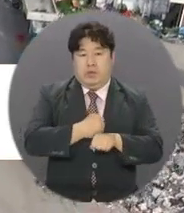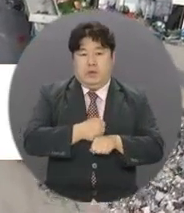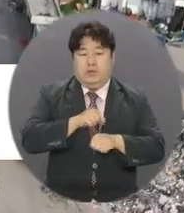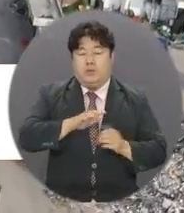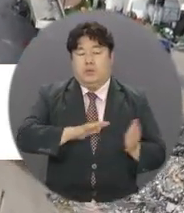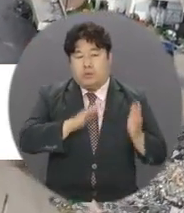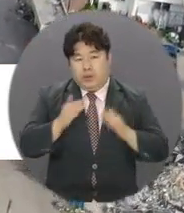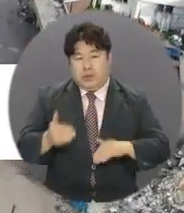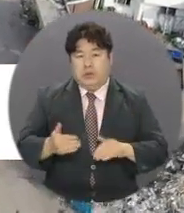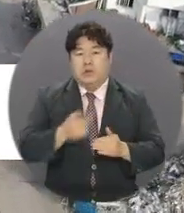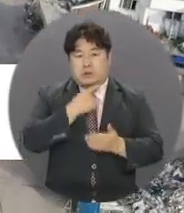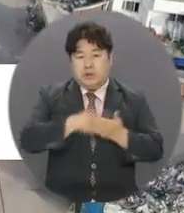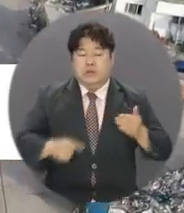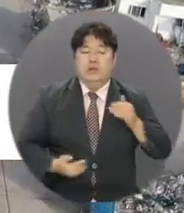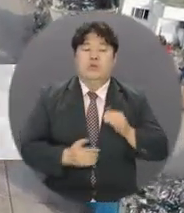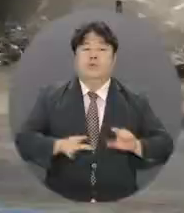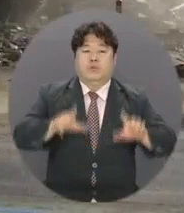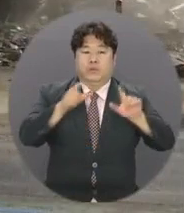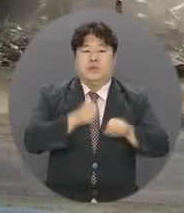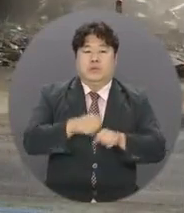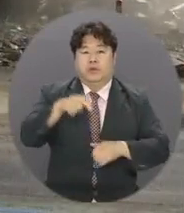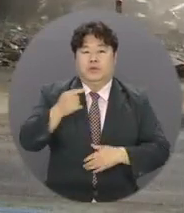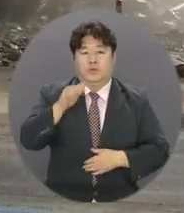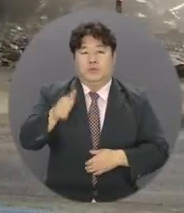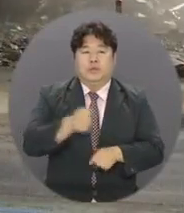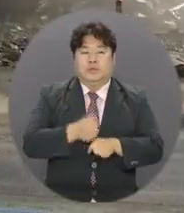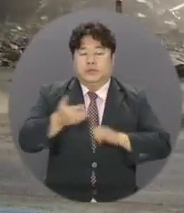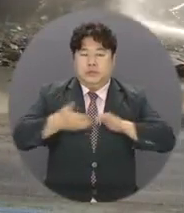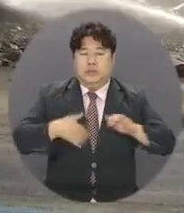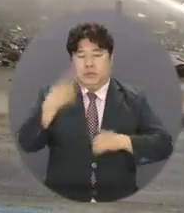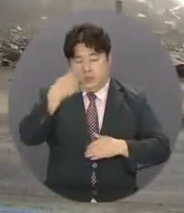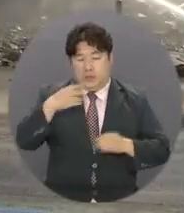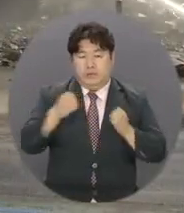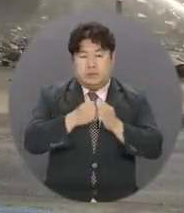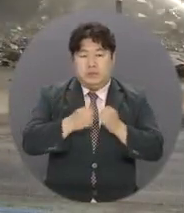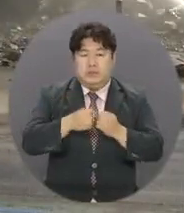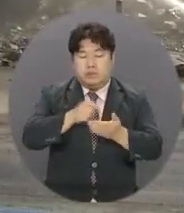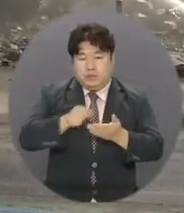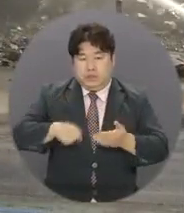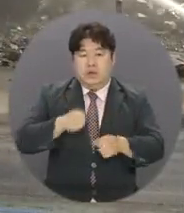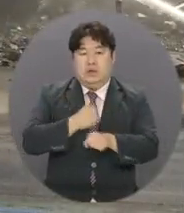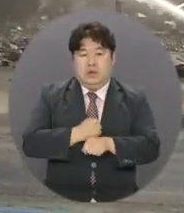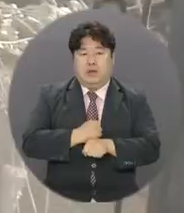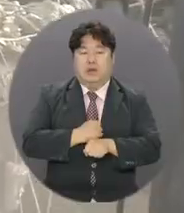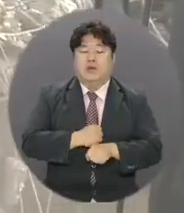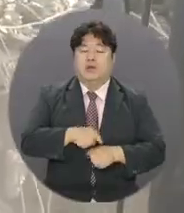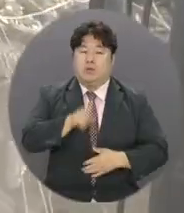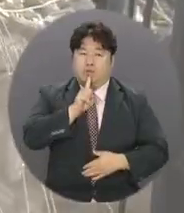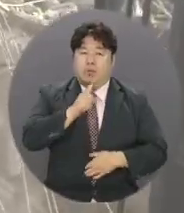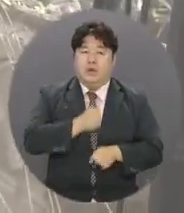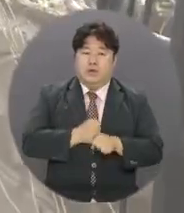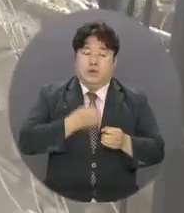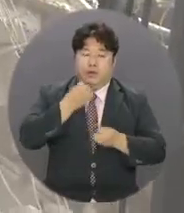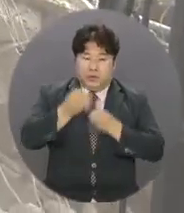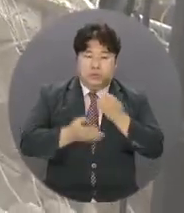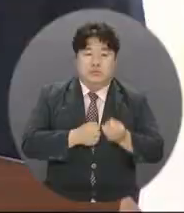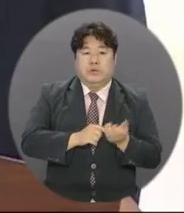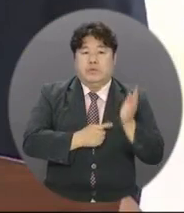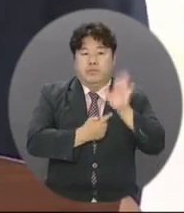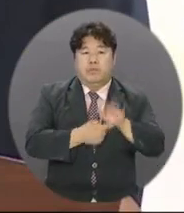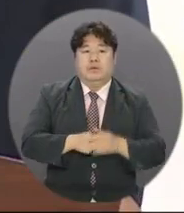참사 당일에는 노 부장이 이전까지의 감리 일지를 작성해야 하지 않겠냐는 말을 했다고 진술한 걸로